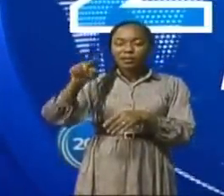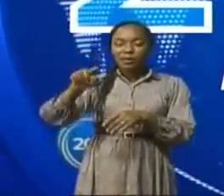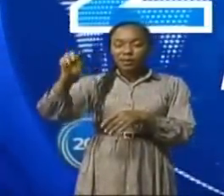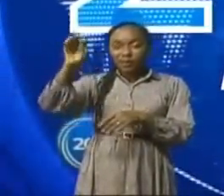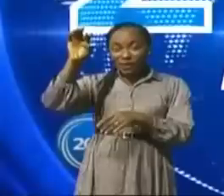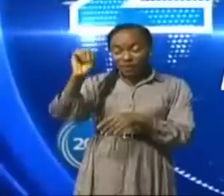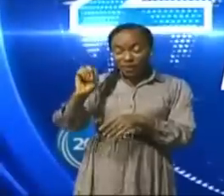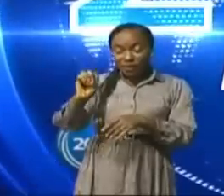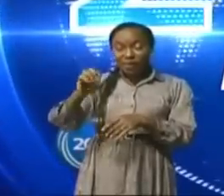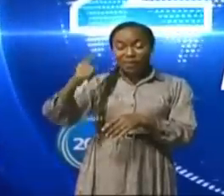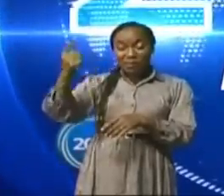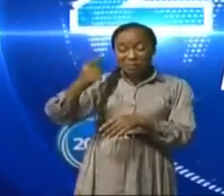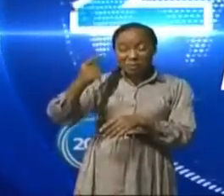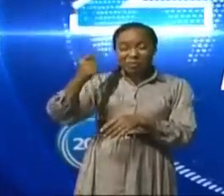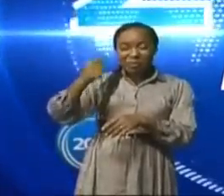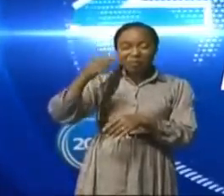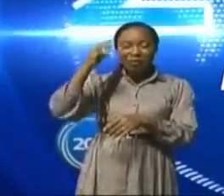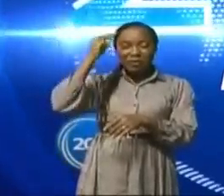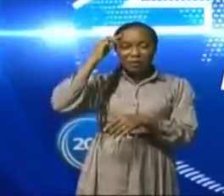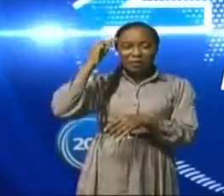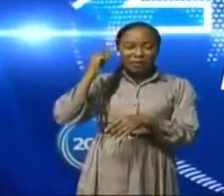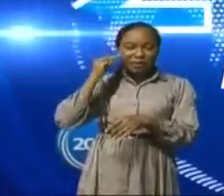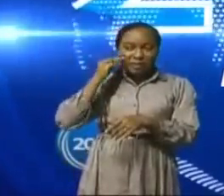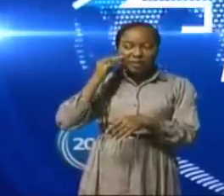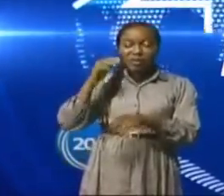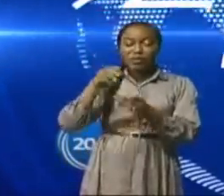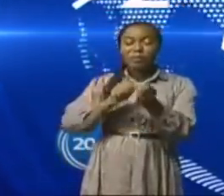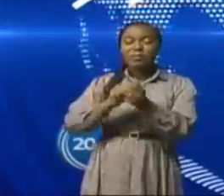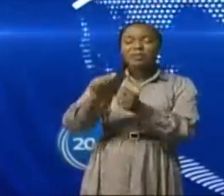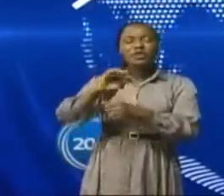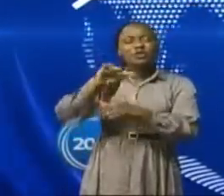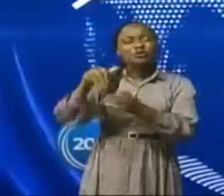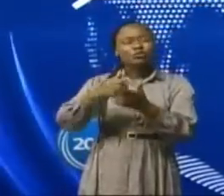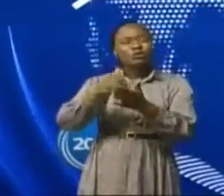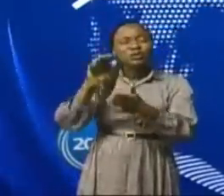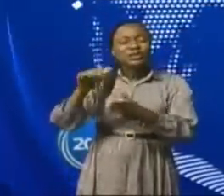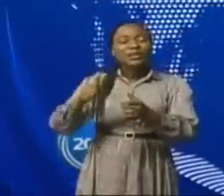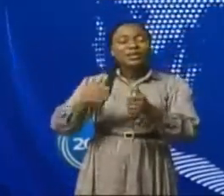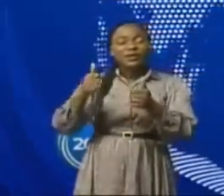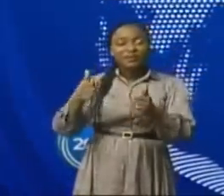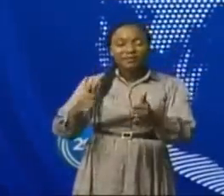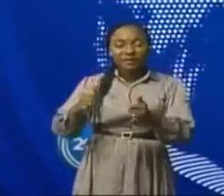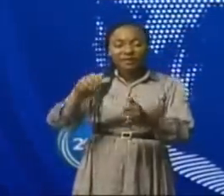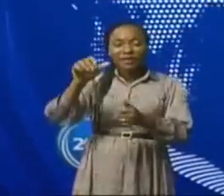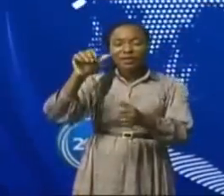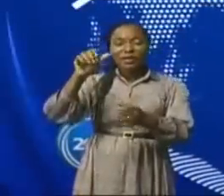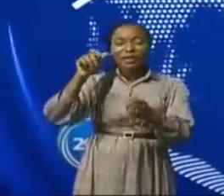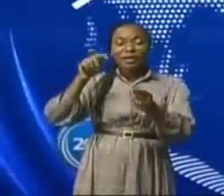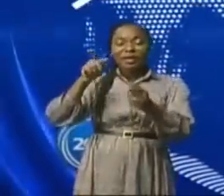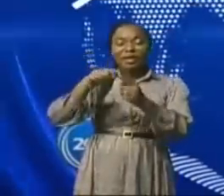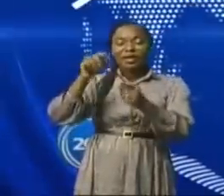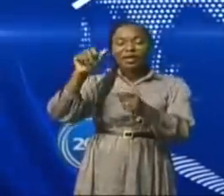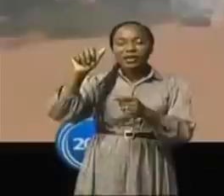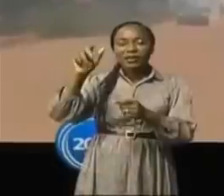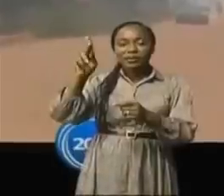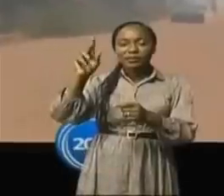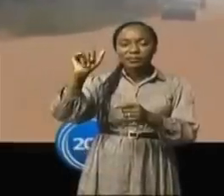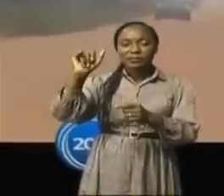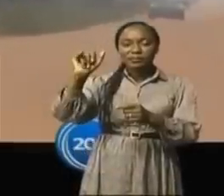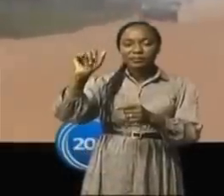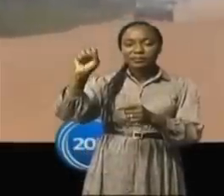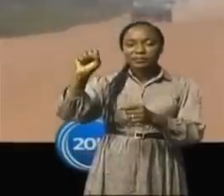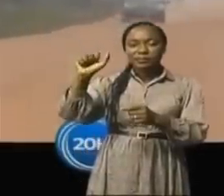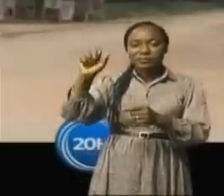que le tout premier Premier ministre a passé sa vie politique. Sandra Nyangui était dans cette maison. Suivez. La